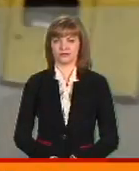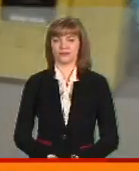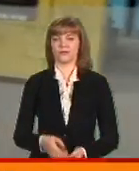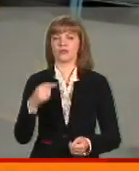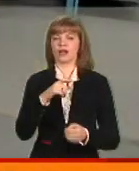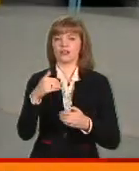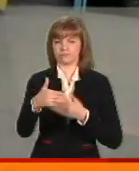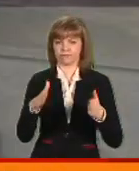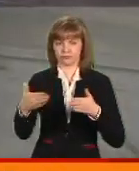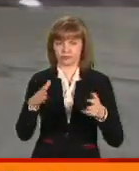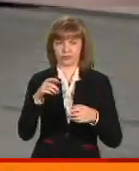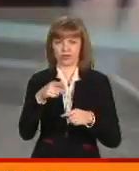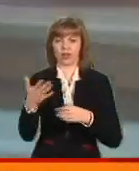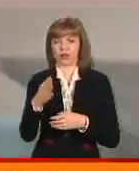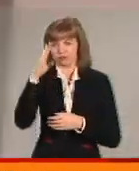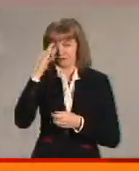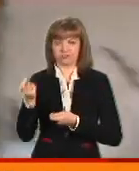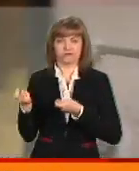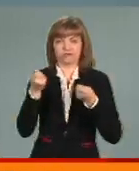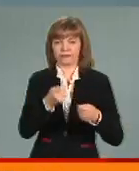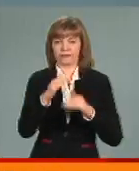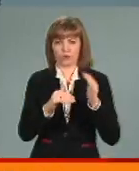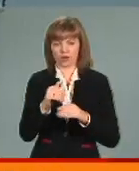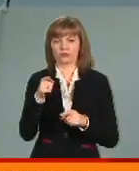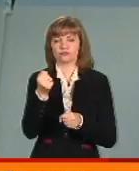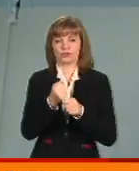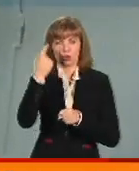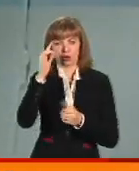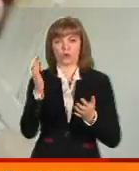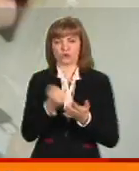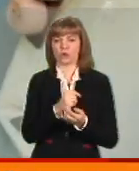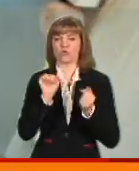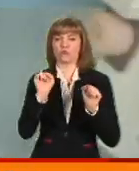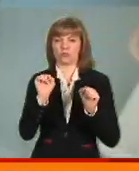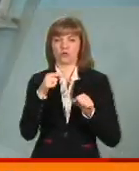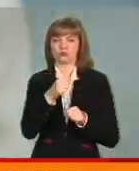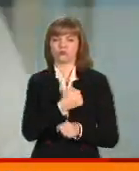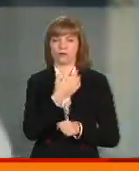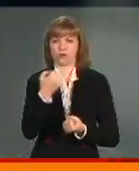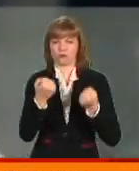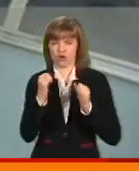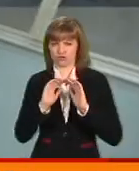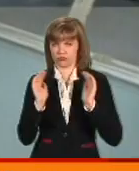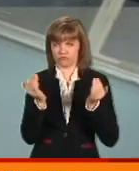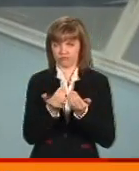Піраміда з картонових коробок, яку Ростислав несе в руках, розробка бронекорпуса бойової машини.